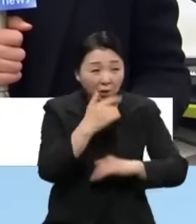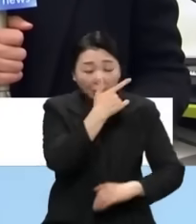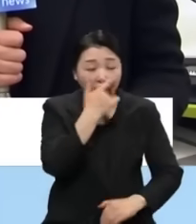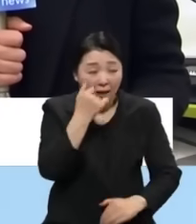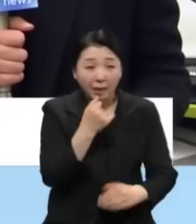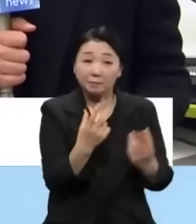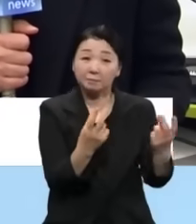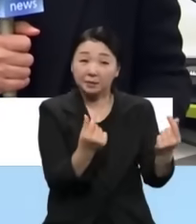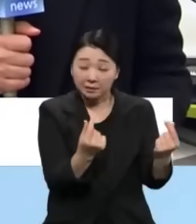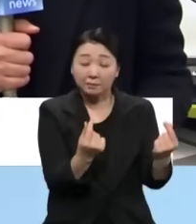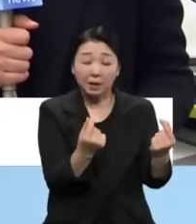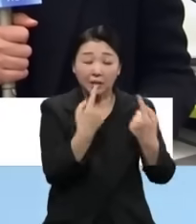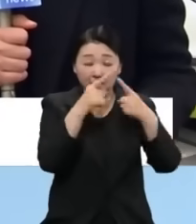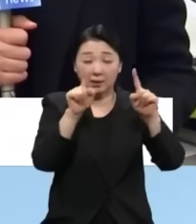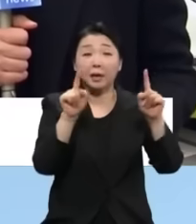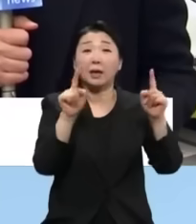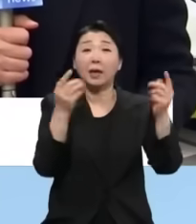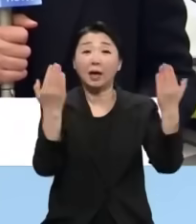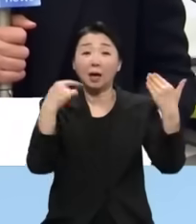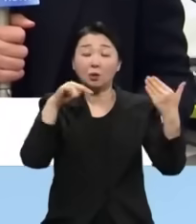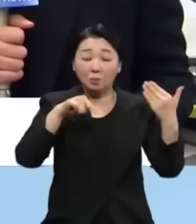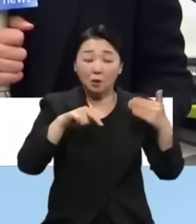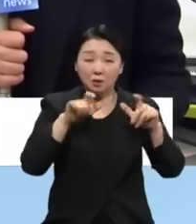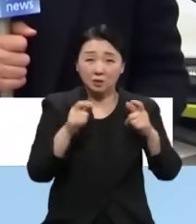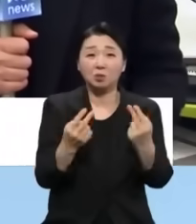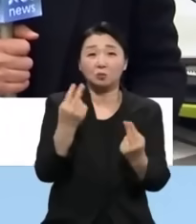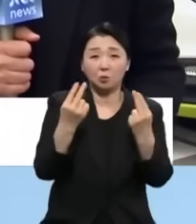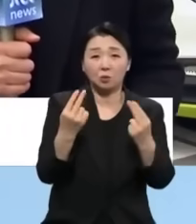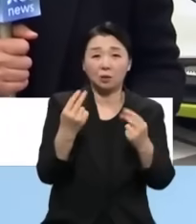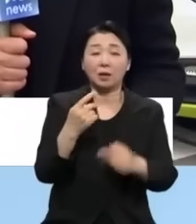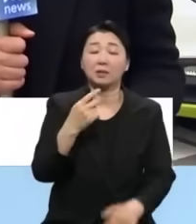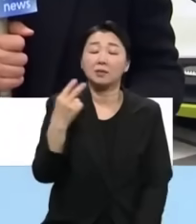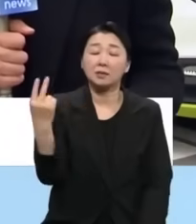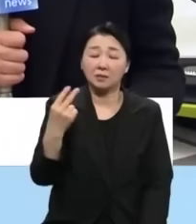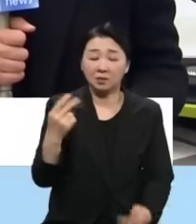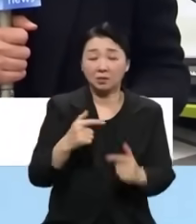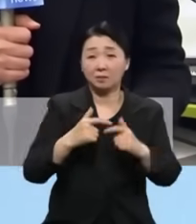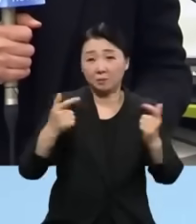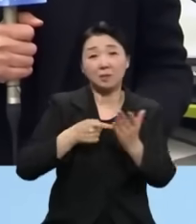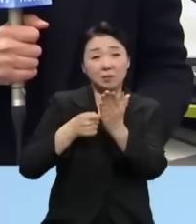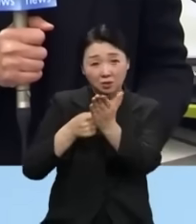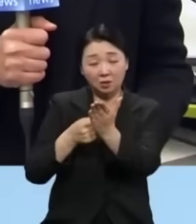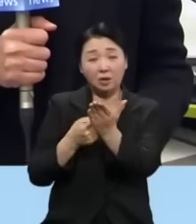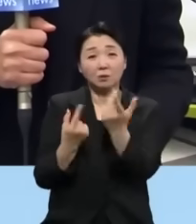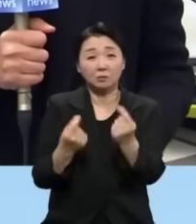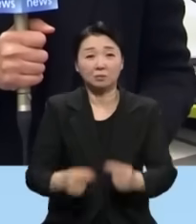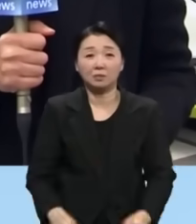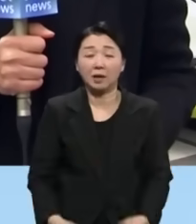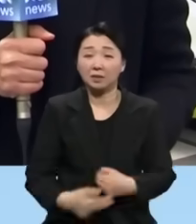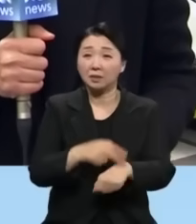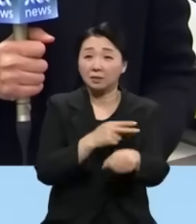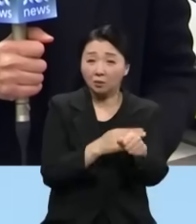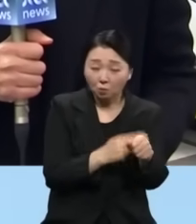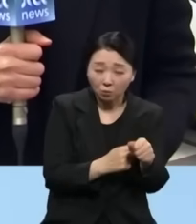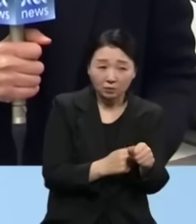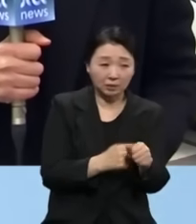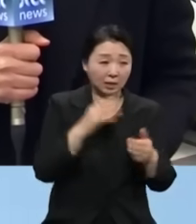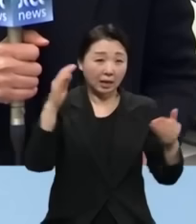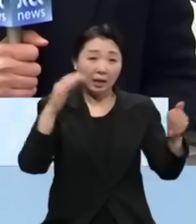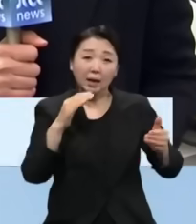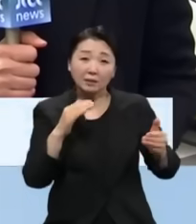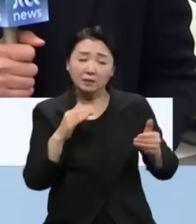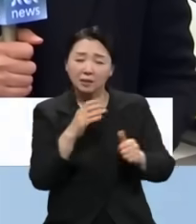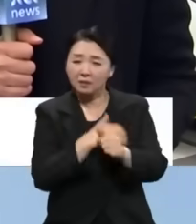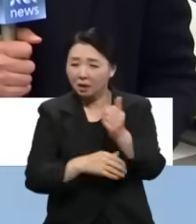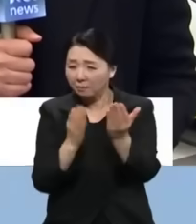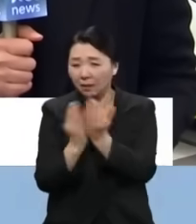대학들은 지금보다 2천 명 넘는 의대 증원을 신청한 것으로 보이는데요. 다만 의대 교수와 의대생들은